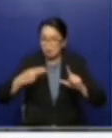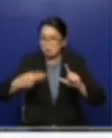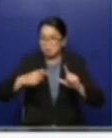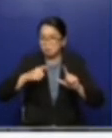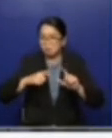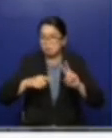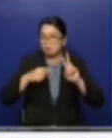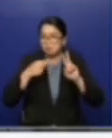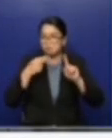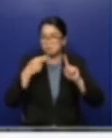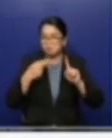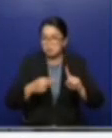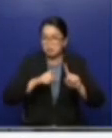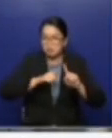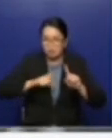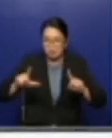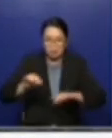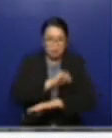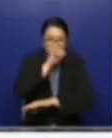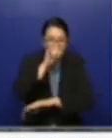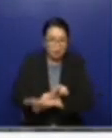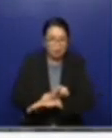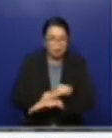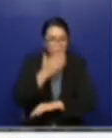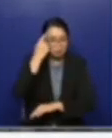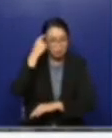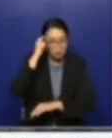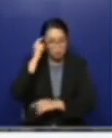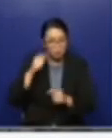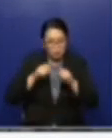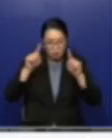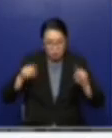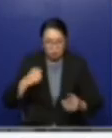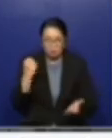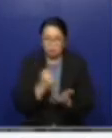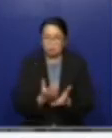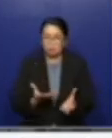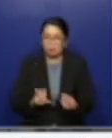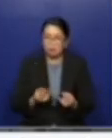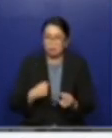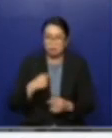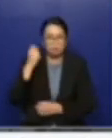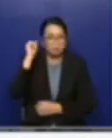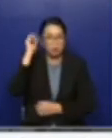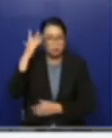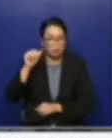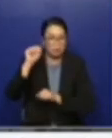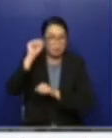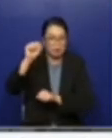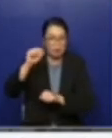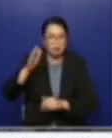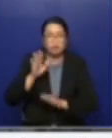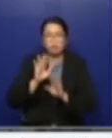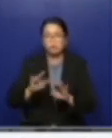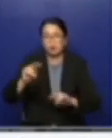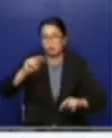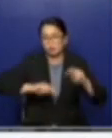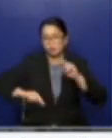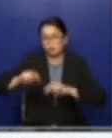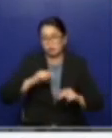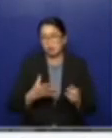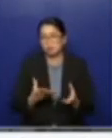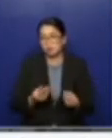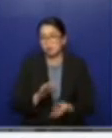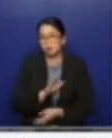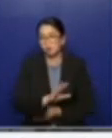เขาเรียกโฉนดลอยไม่ทราบว่าออกมาได้อย่างไรท่านลองตรวจสอบดูท่านประธานลองสั่งให้หน่วยงานไปตรวจสอบดีว่าที่ดินดังก